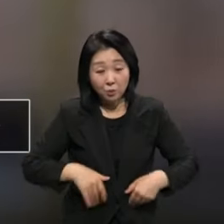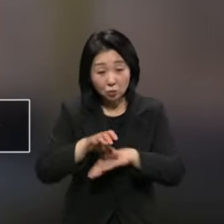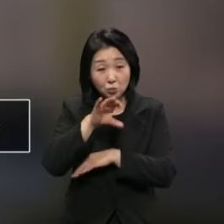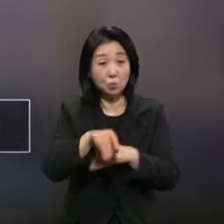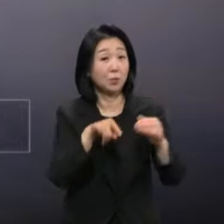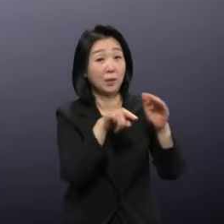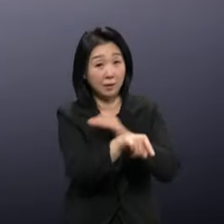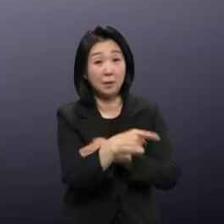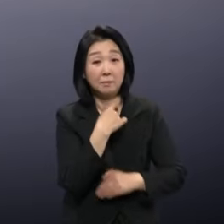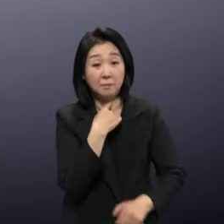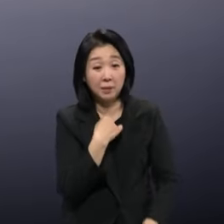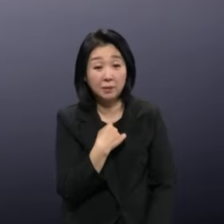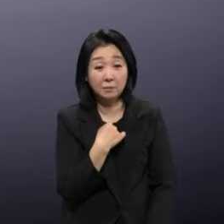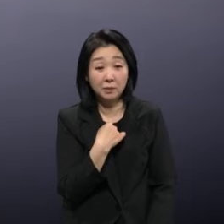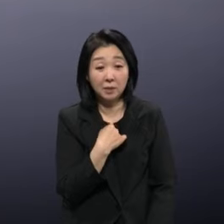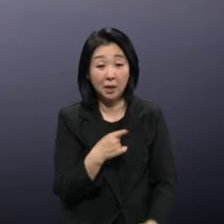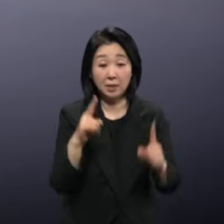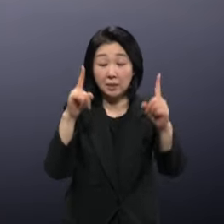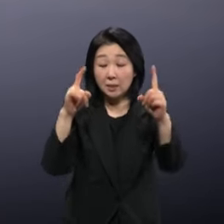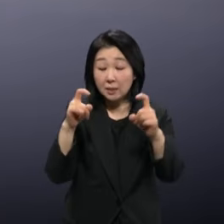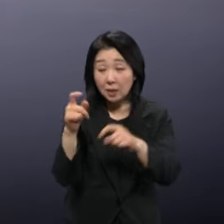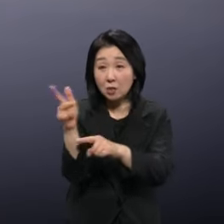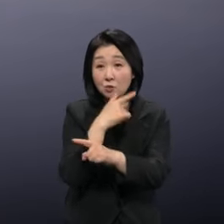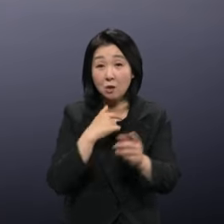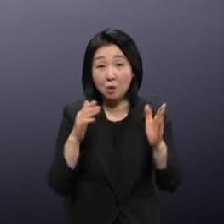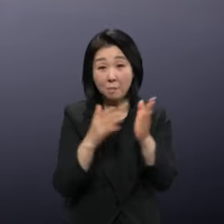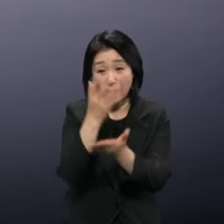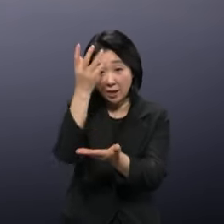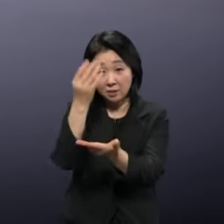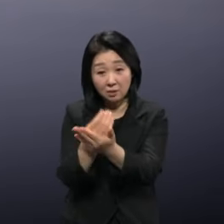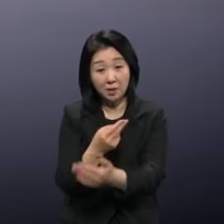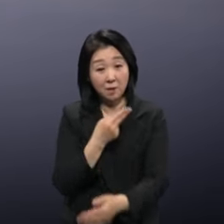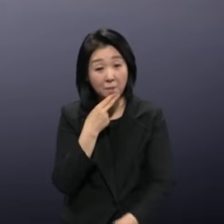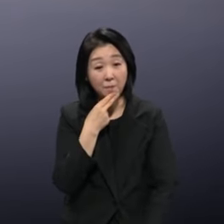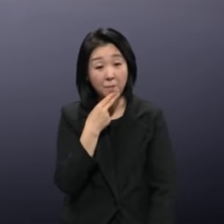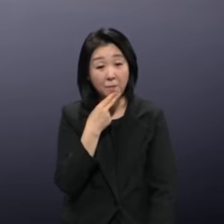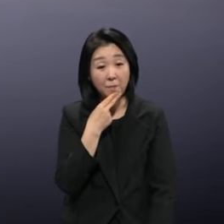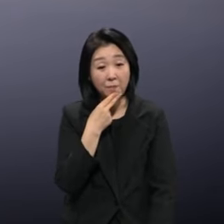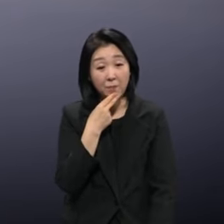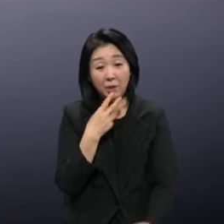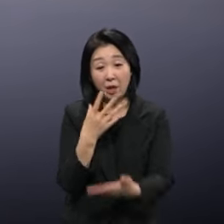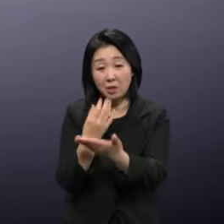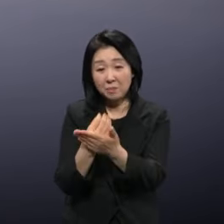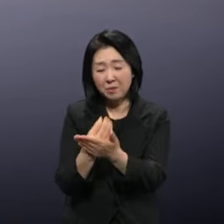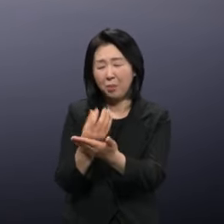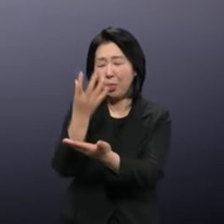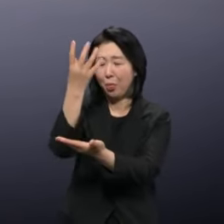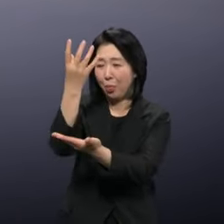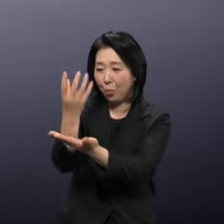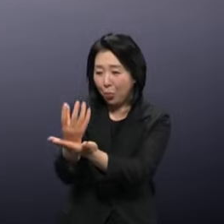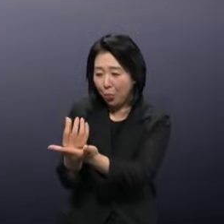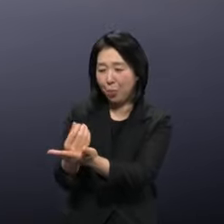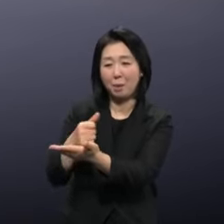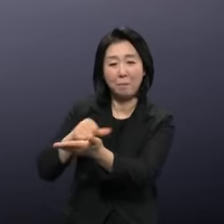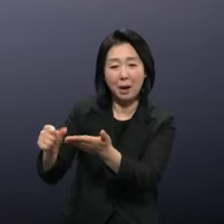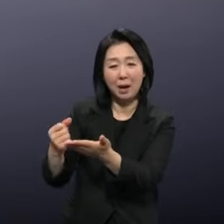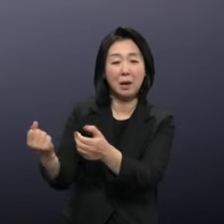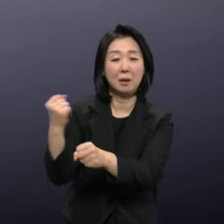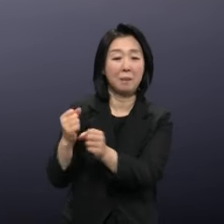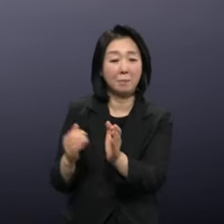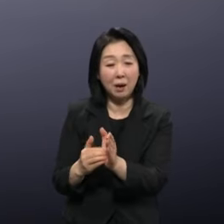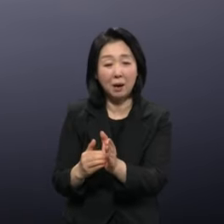찾아갔습니다. 사진은 촬영했는데 아예 저장이 안 된 거예요. 입력하는 과정에서 포맷이 돼버려요.